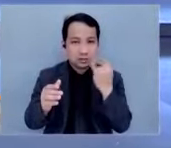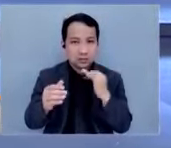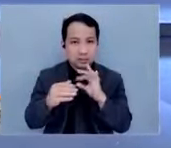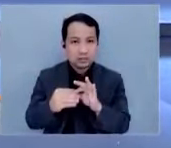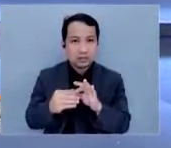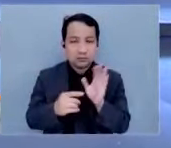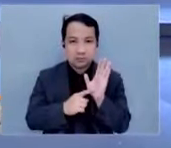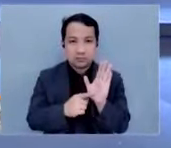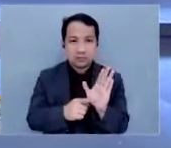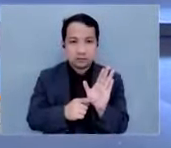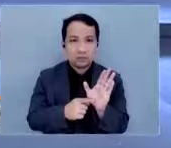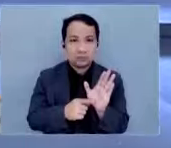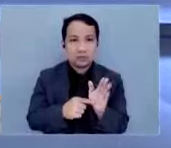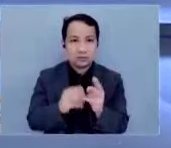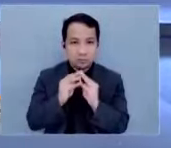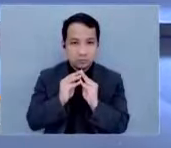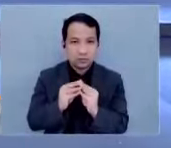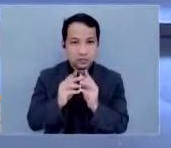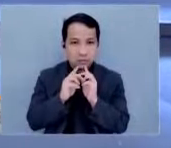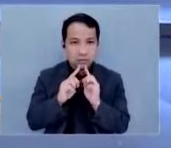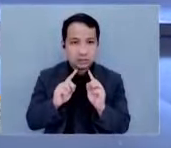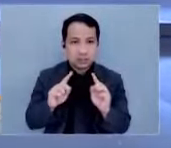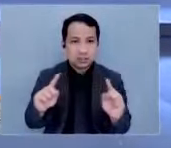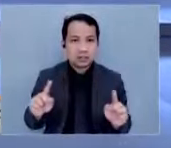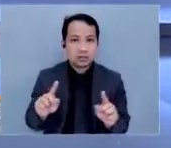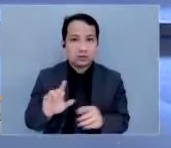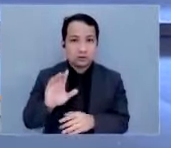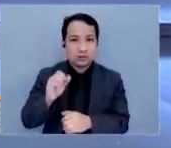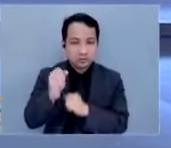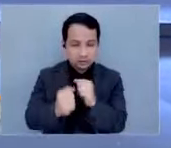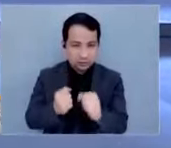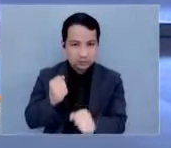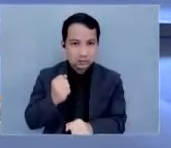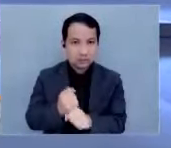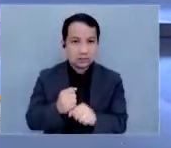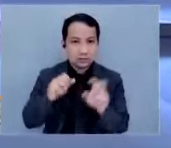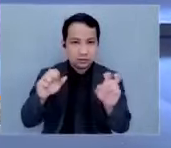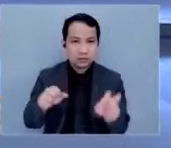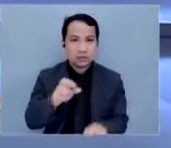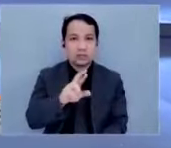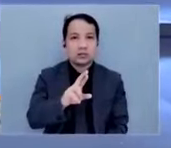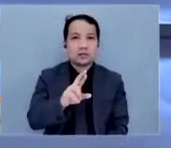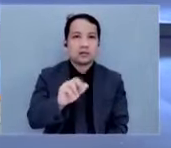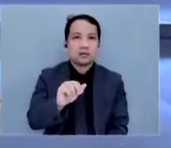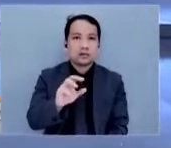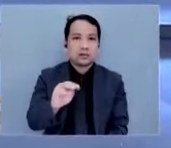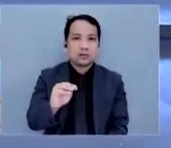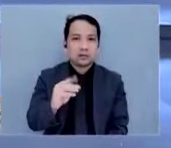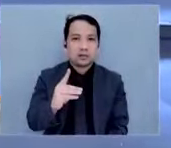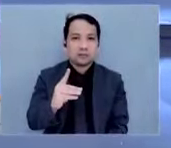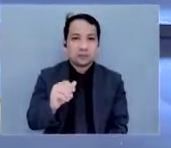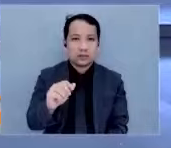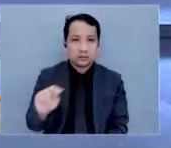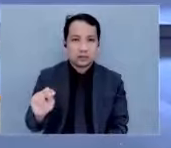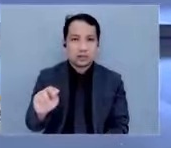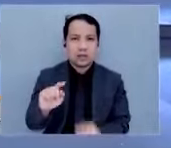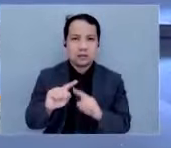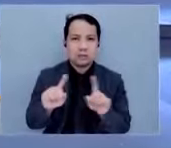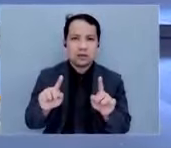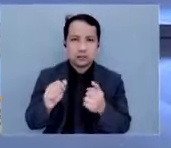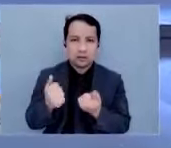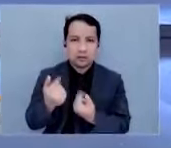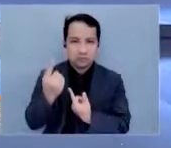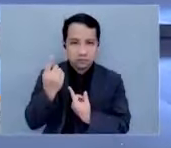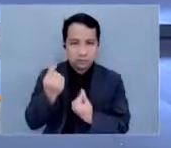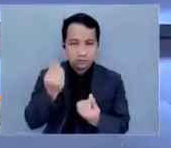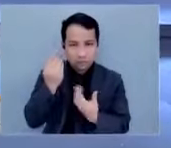mga Muslim para ideklara ang kanilang taunang Ramadan. Pero, paano nga ba nila ito ginagawa? Alinsunod po sa